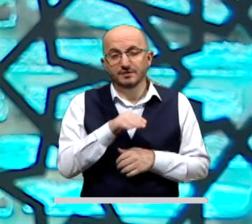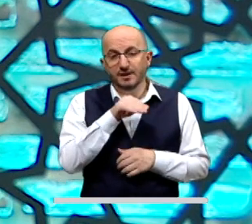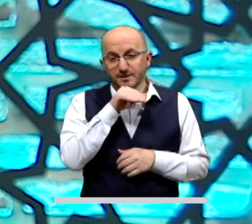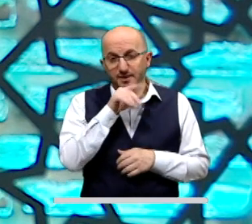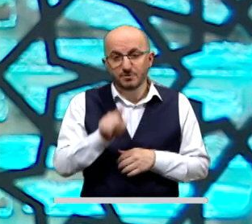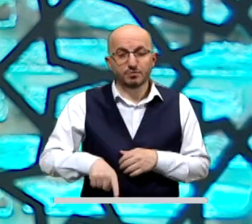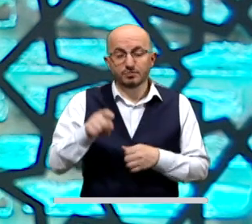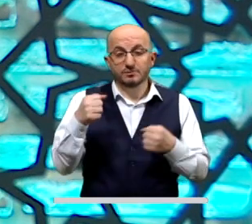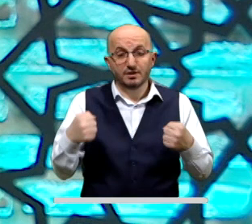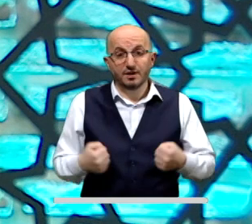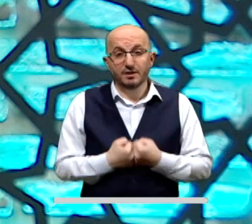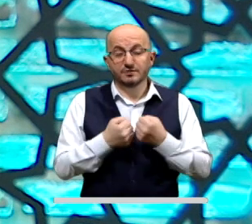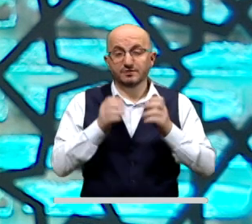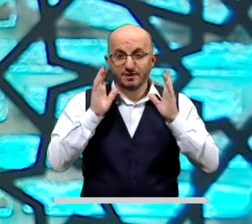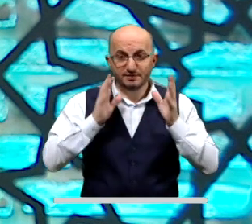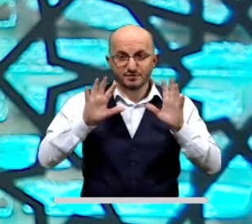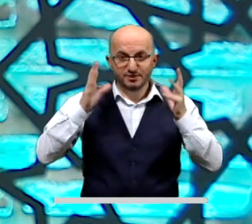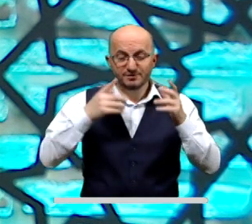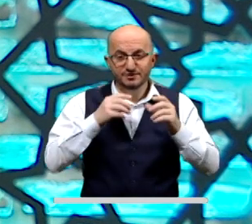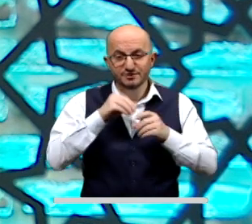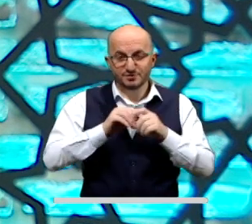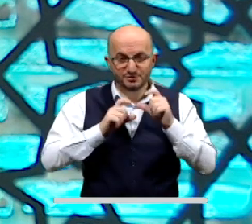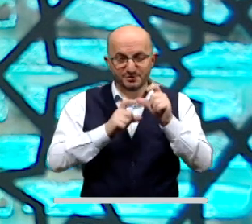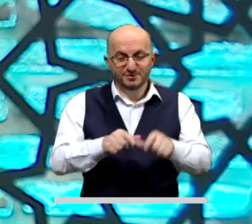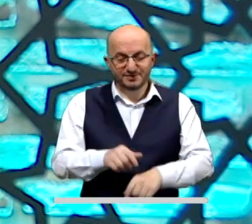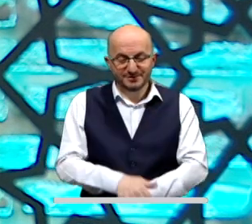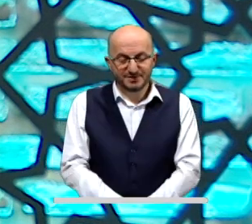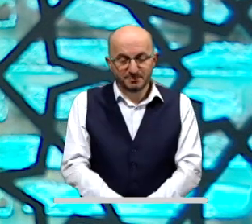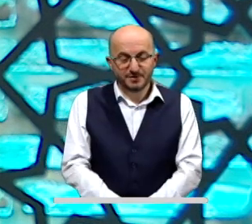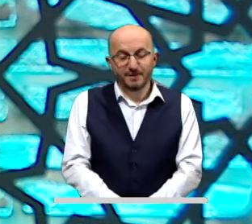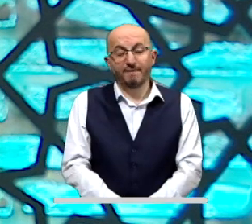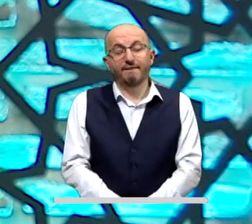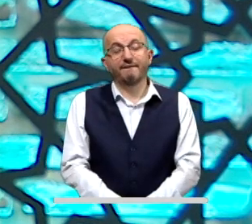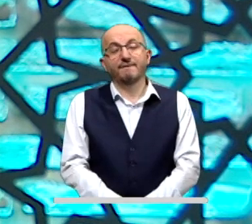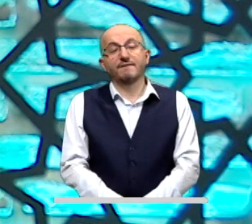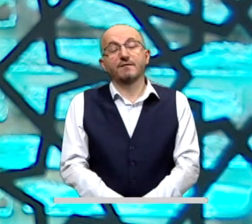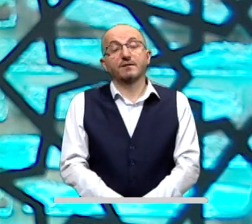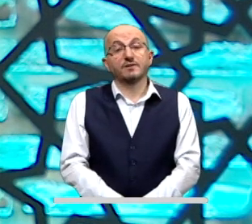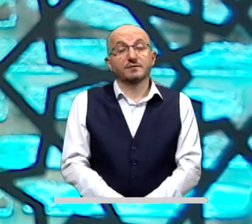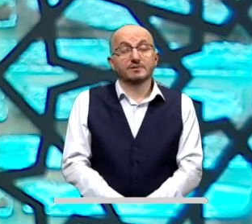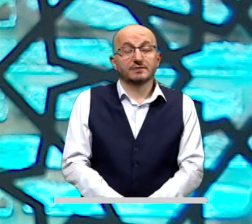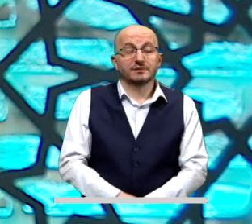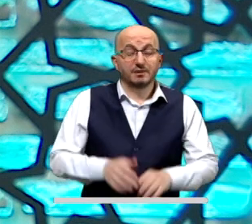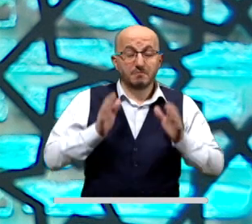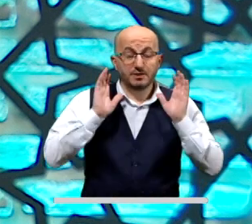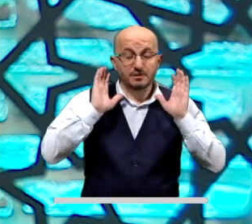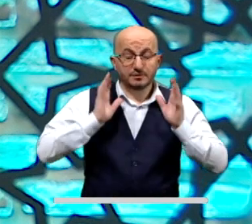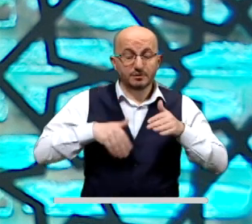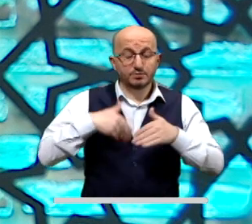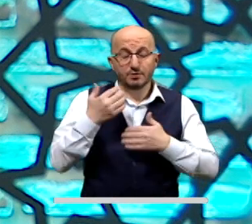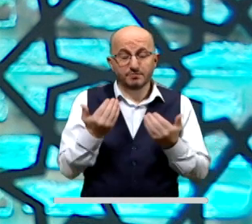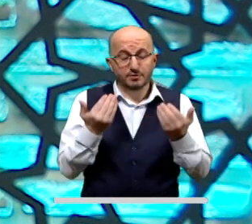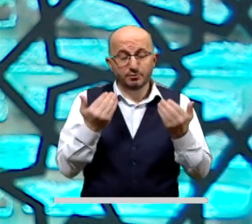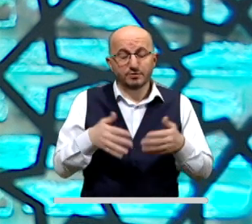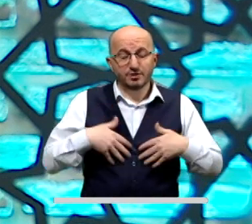günlükte kaza kılıyor şaşırdığın için soruyorsun Eyvallah Peki kıldığı namazlardan sonra bize dua edersen seviliriz